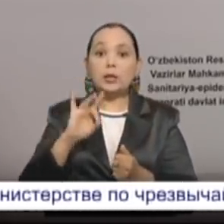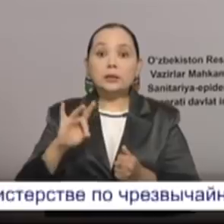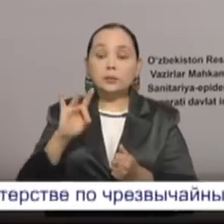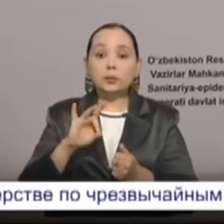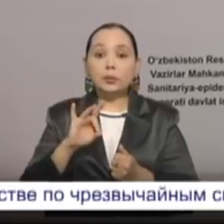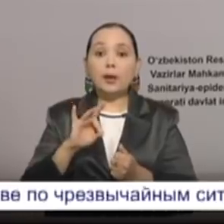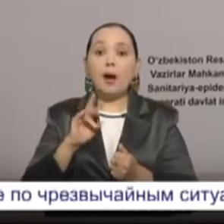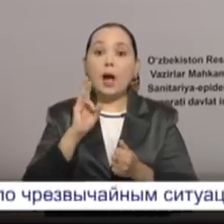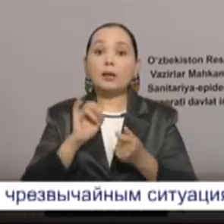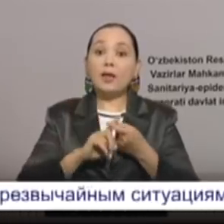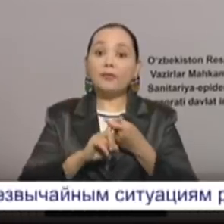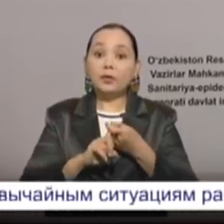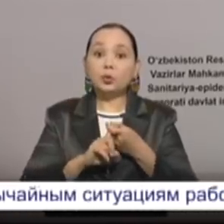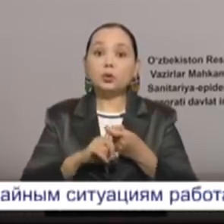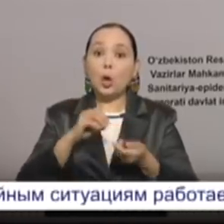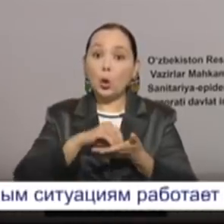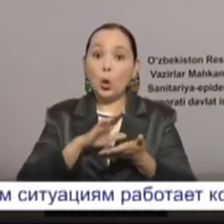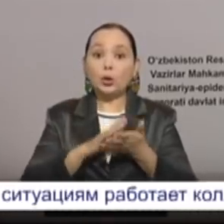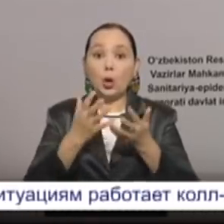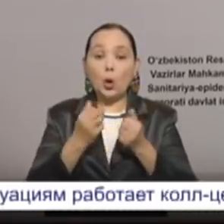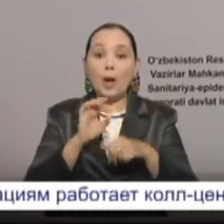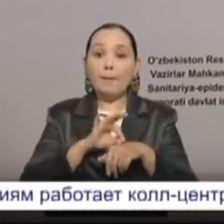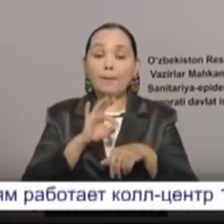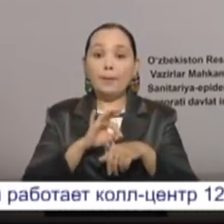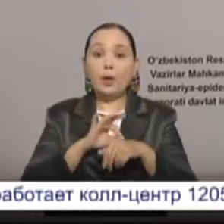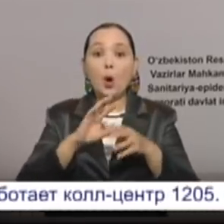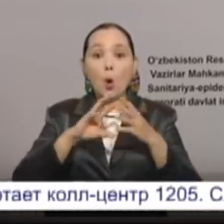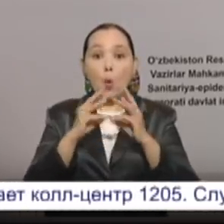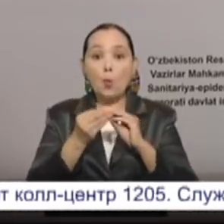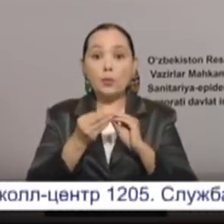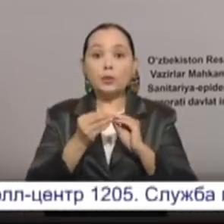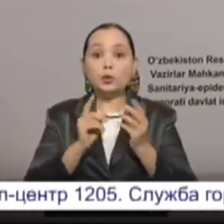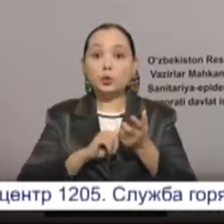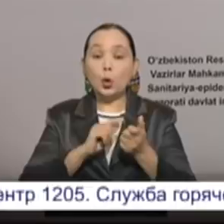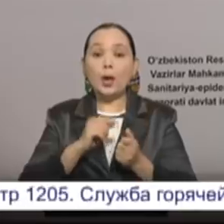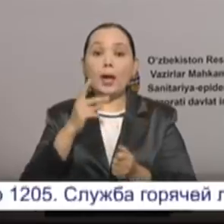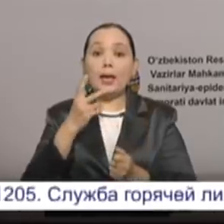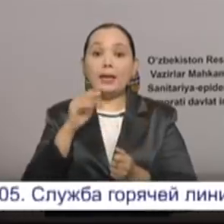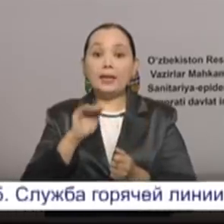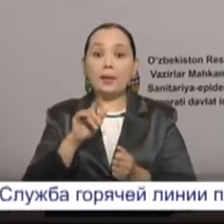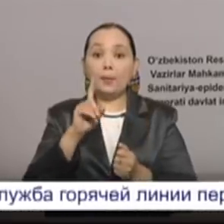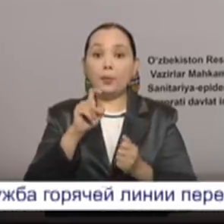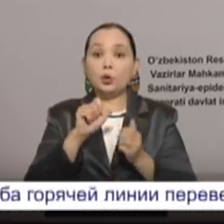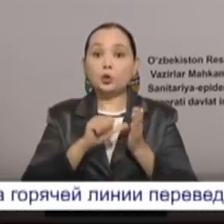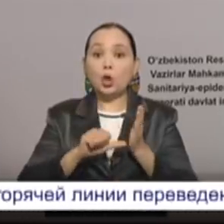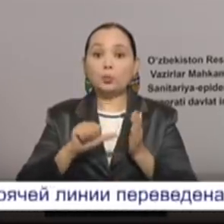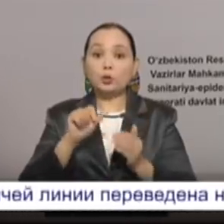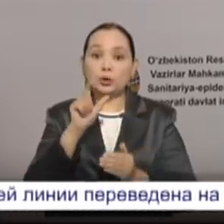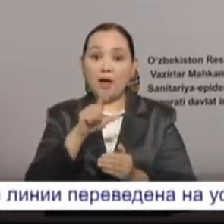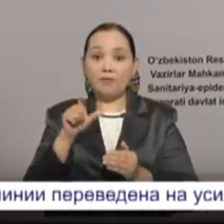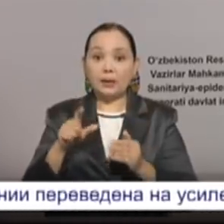Respublikasida koronavirus kasalligi bilan ro'yxatga olingan bemorlarning umumiy soni 2160